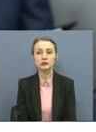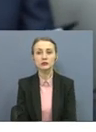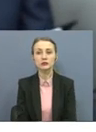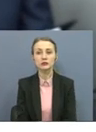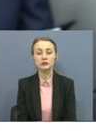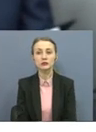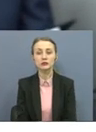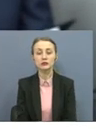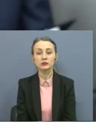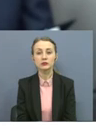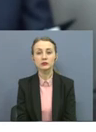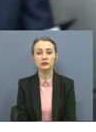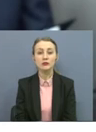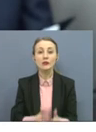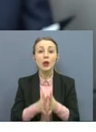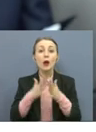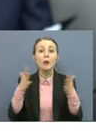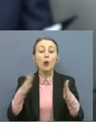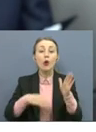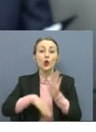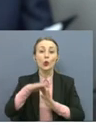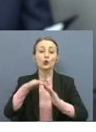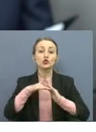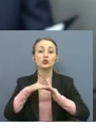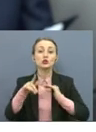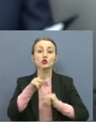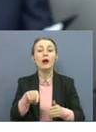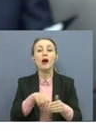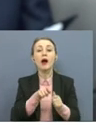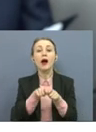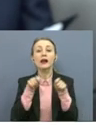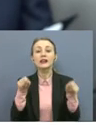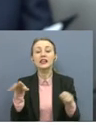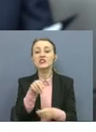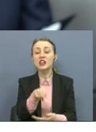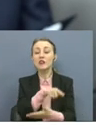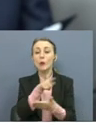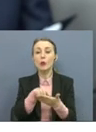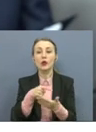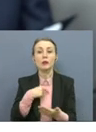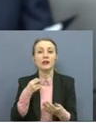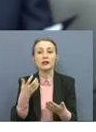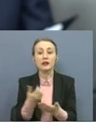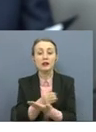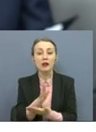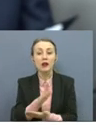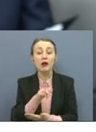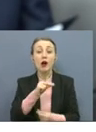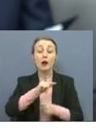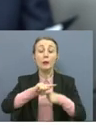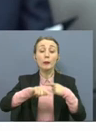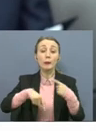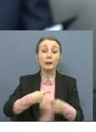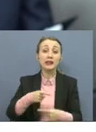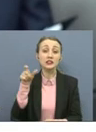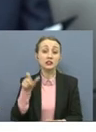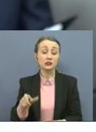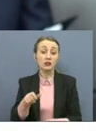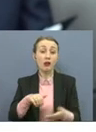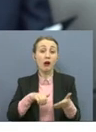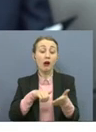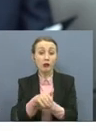жақта туындағы мәселелерді оңтайлы шешудің бұдан артық амалын таба алмаспыз. Кәсіпкерлер атқарушы органдарға барып, өз мәселесін шеше алмаса,